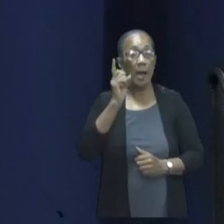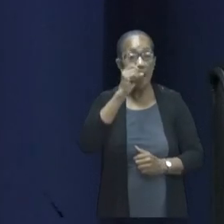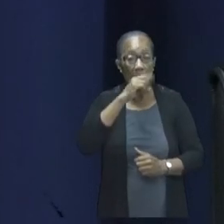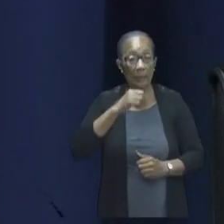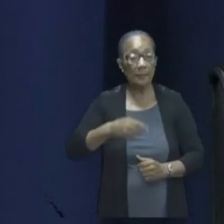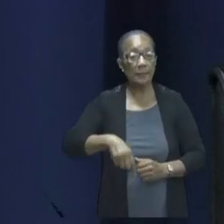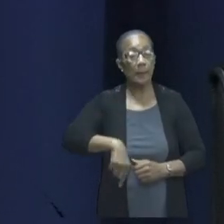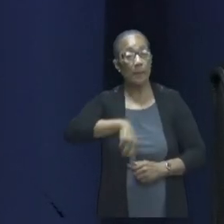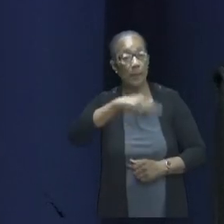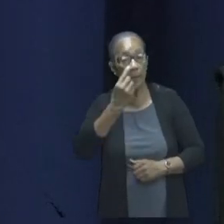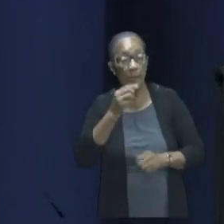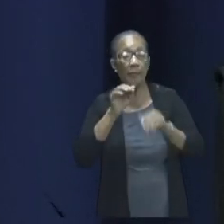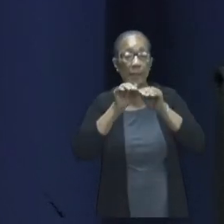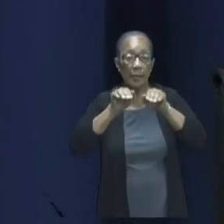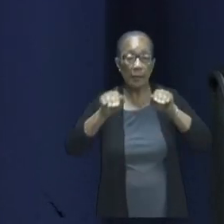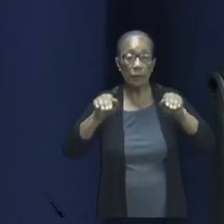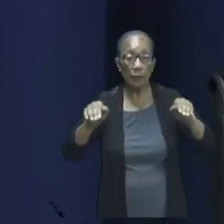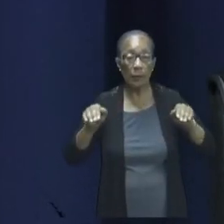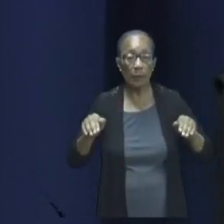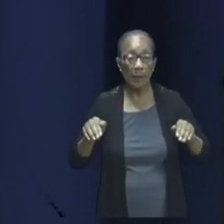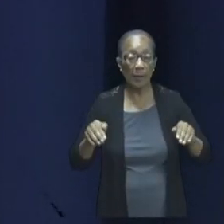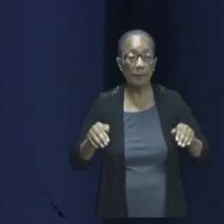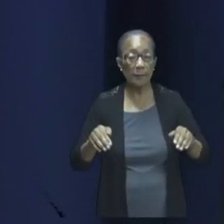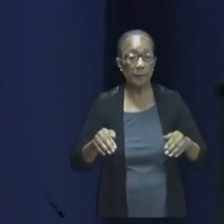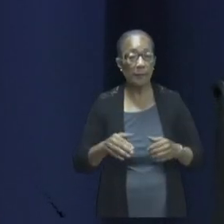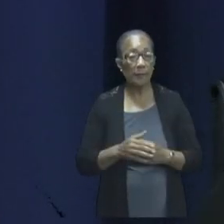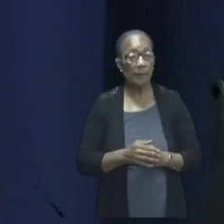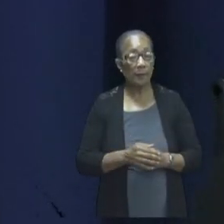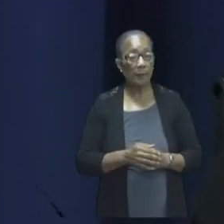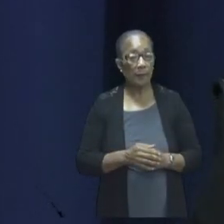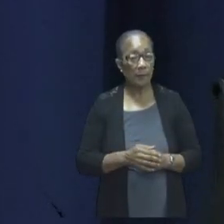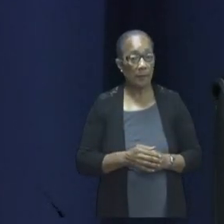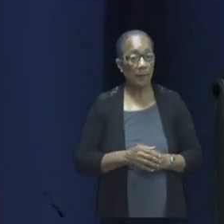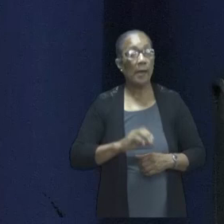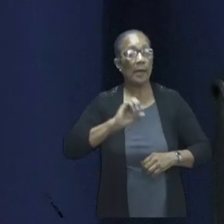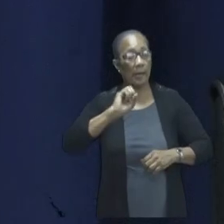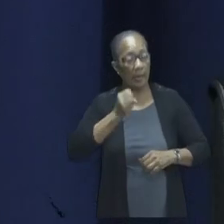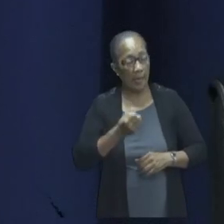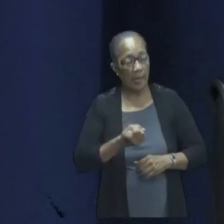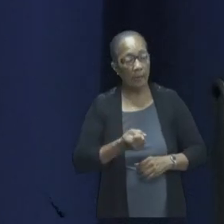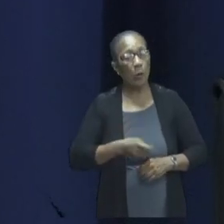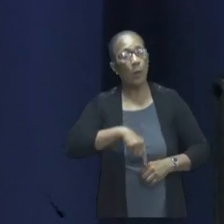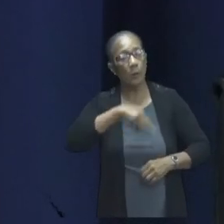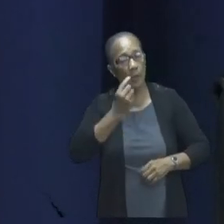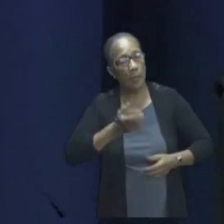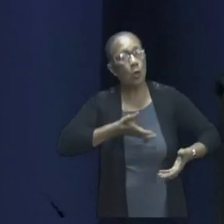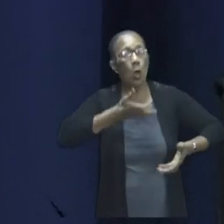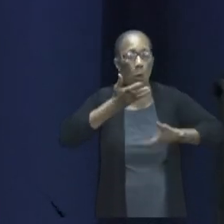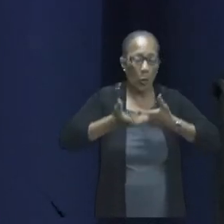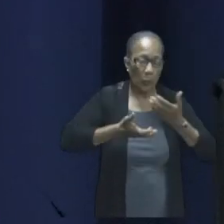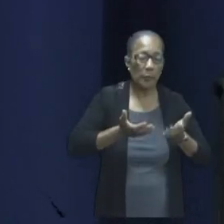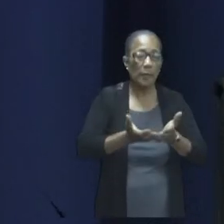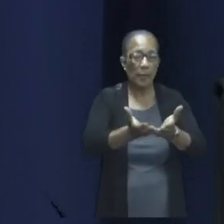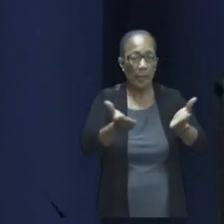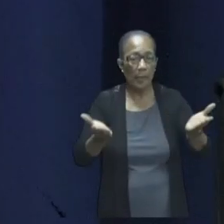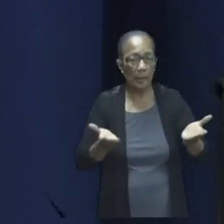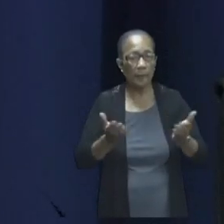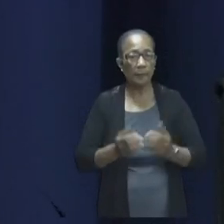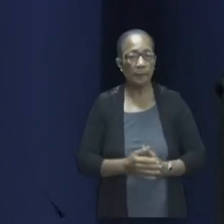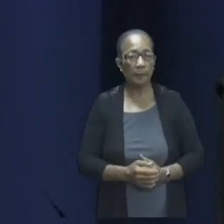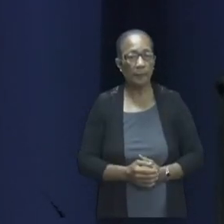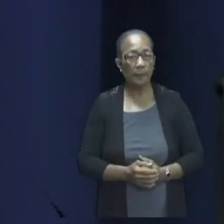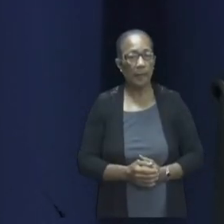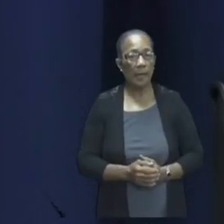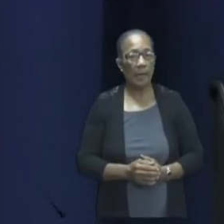informatie uit het behoefte is aan meer informatie g we altijd bereid om die te geven in een oom owen